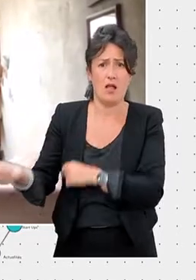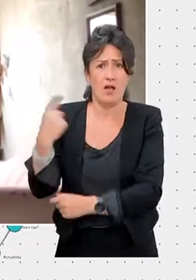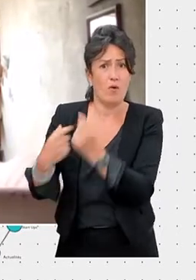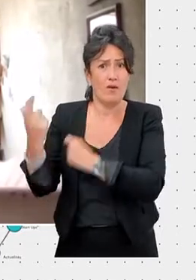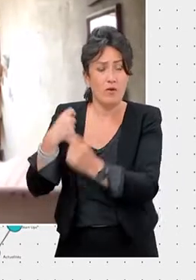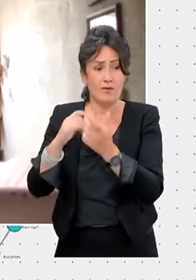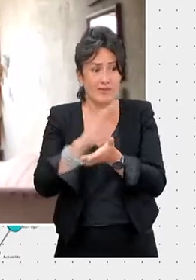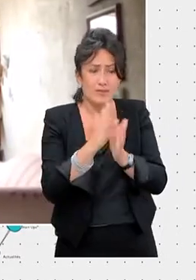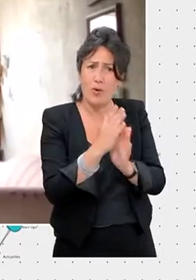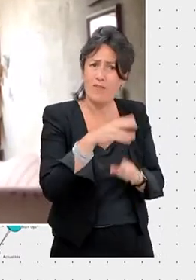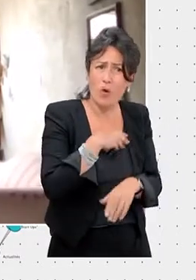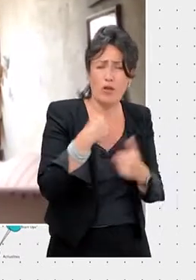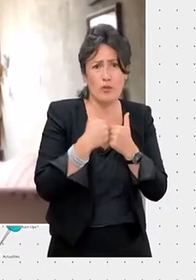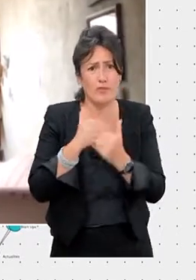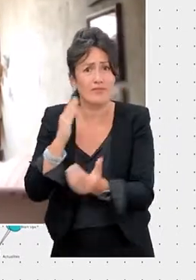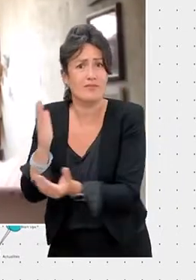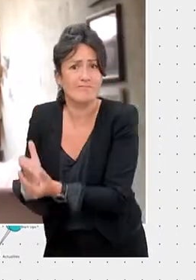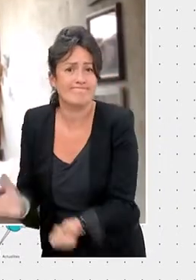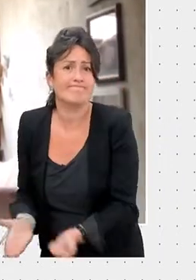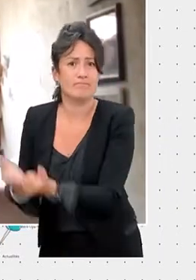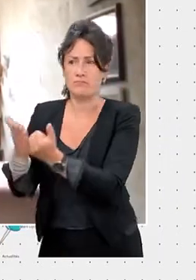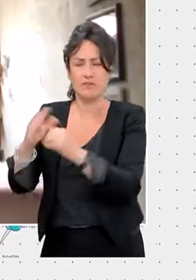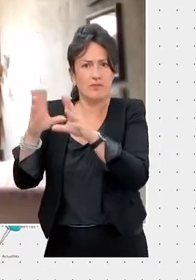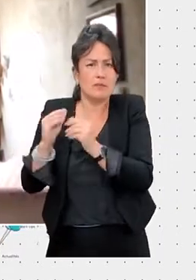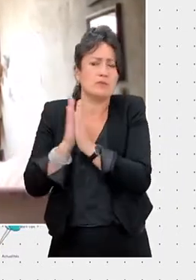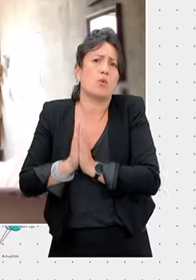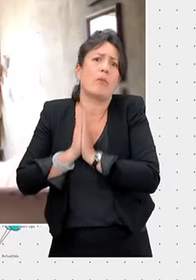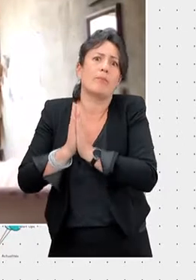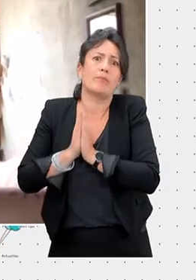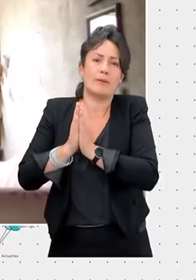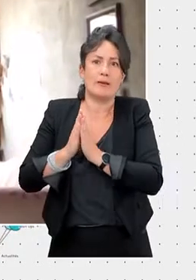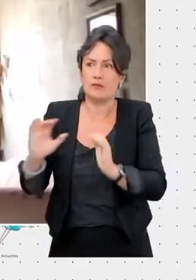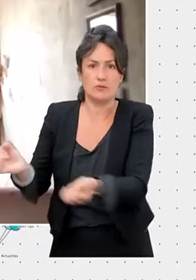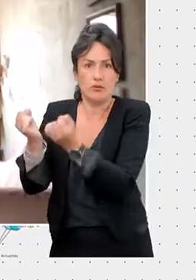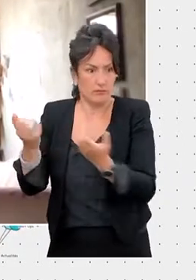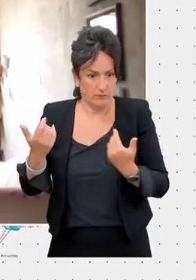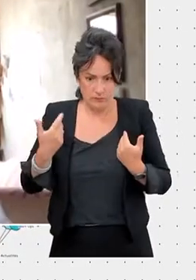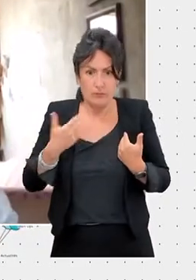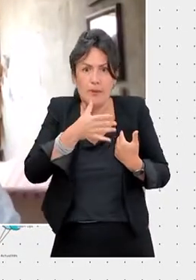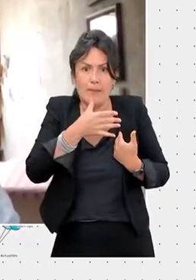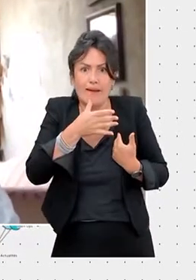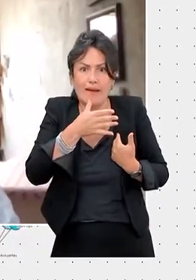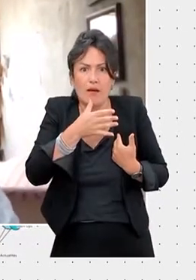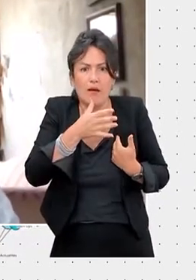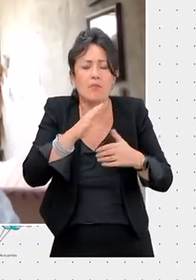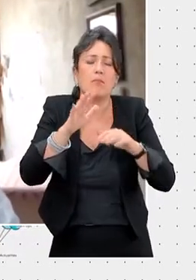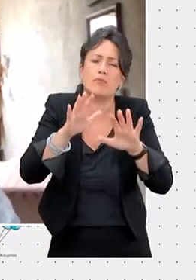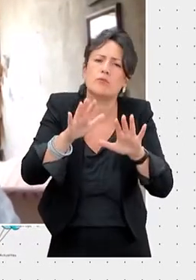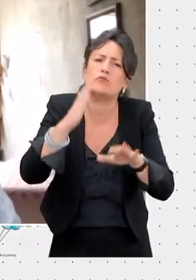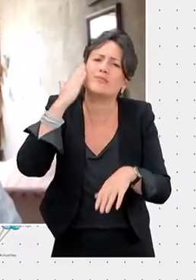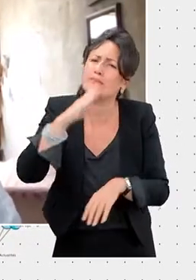réclament une intervention, les familles nous supplient de les rapatrier, mais on n'a pas de moyens pour faire ça. Je ne doute pas du tout de la